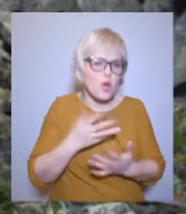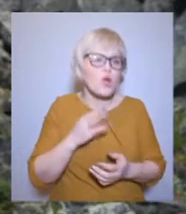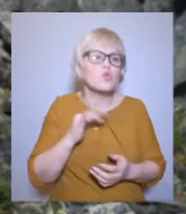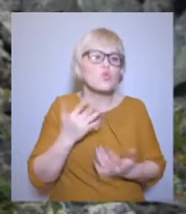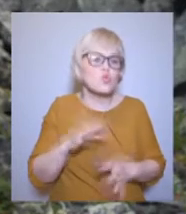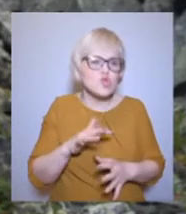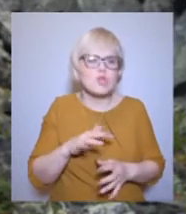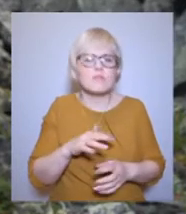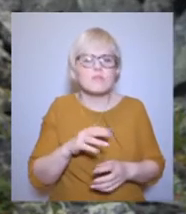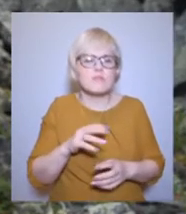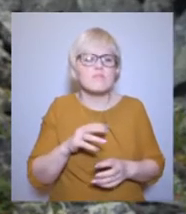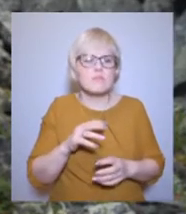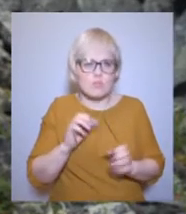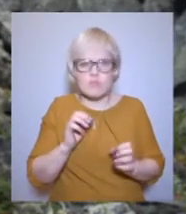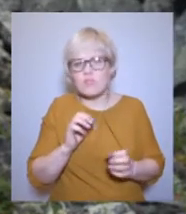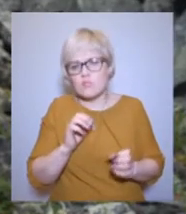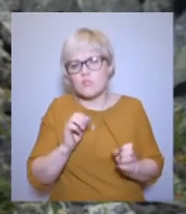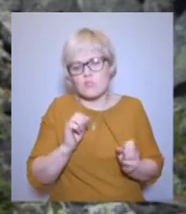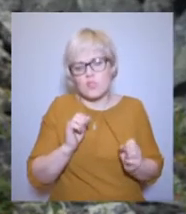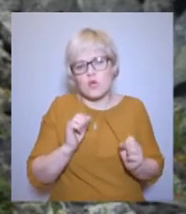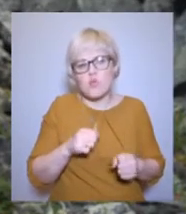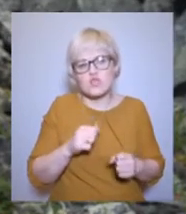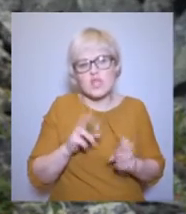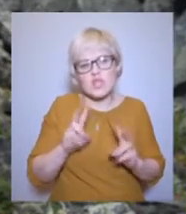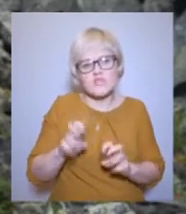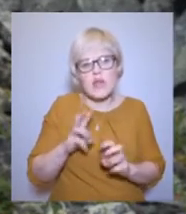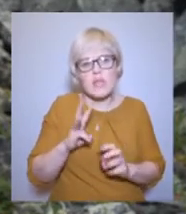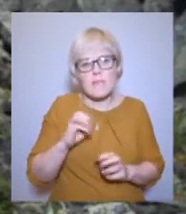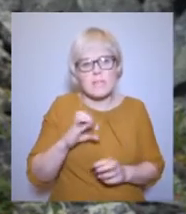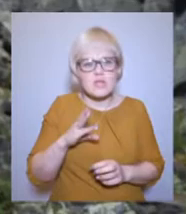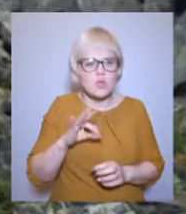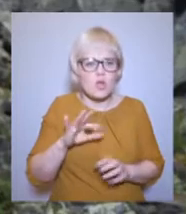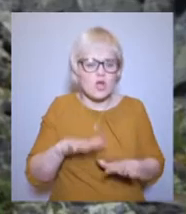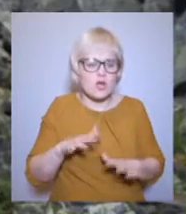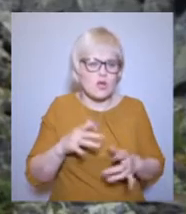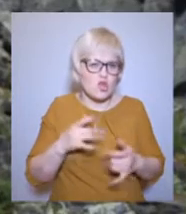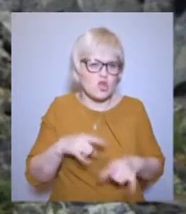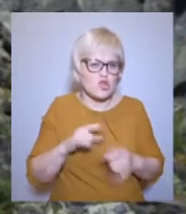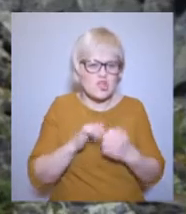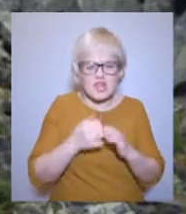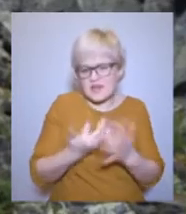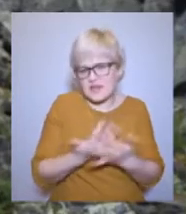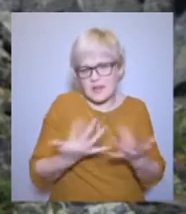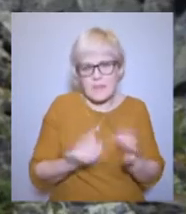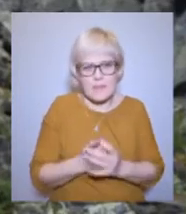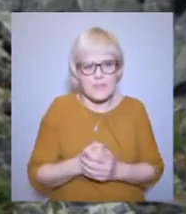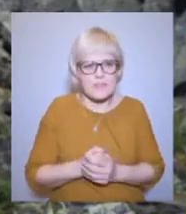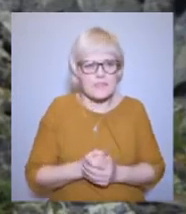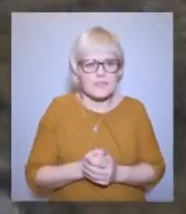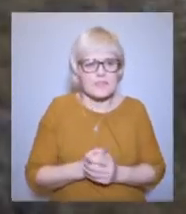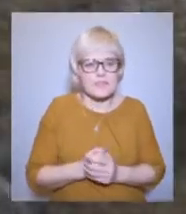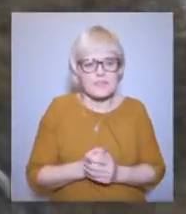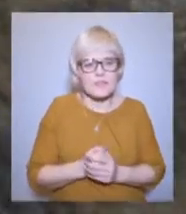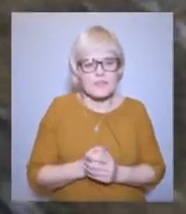Месторождение – это категория экономически промышленная. Вот если ее нерентабельно добывать, это не месторождение, это проявление.